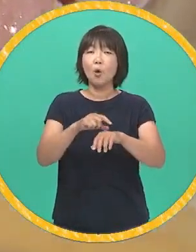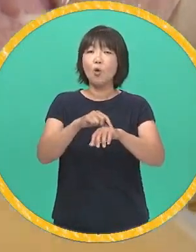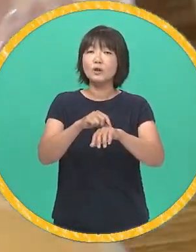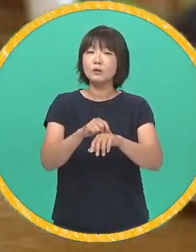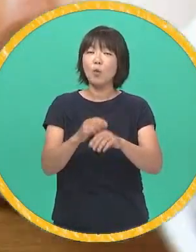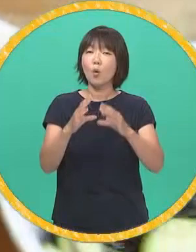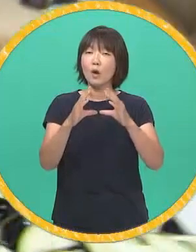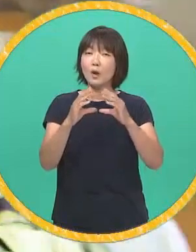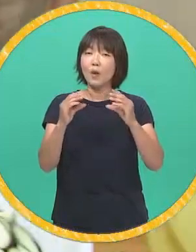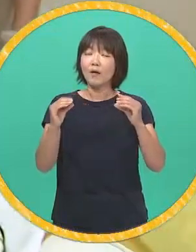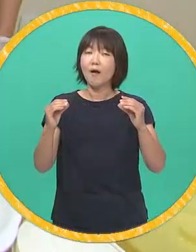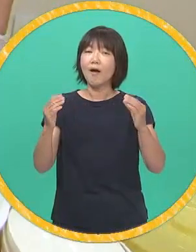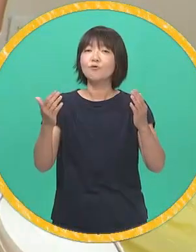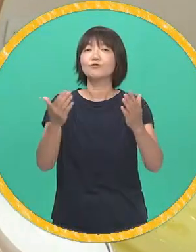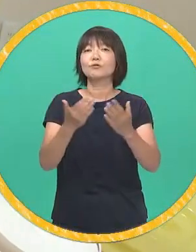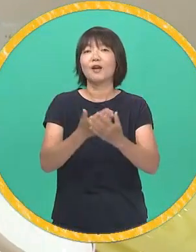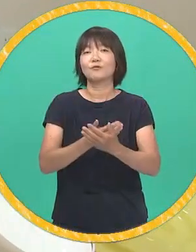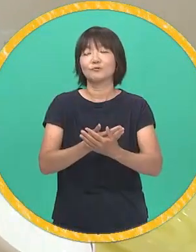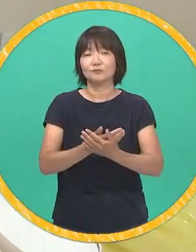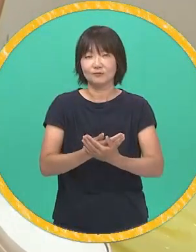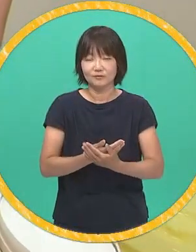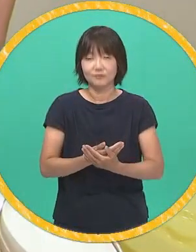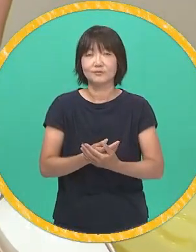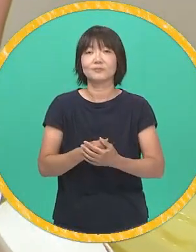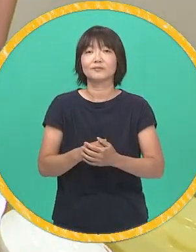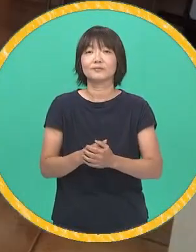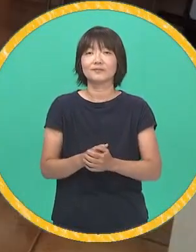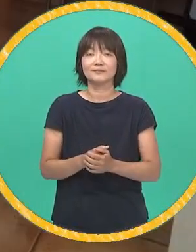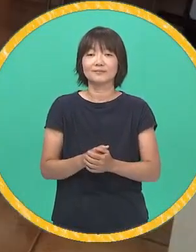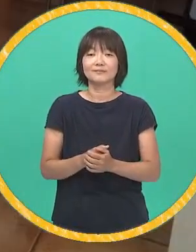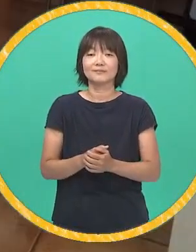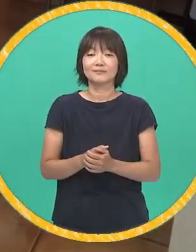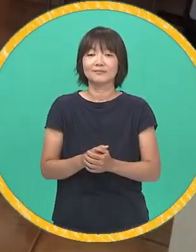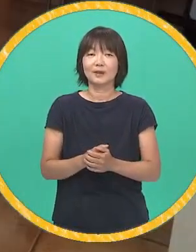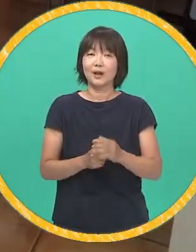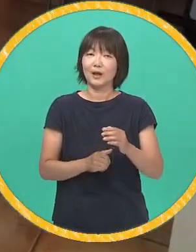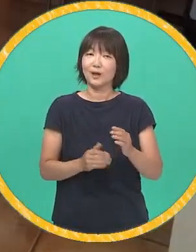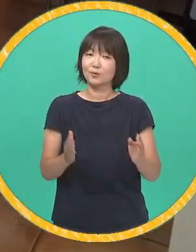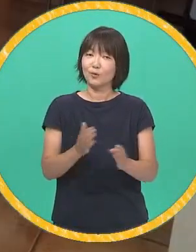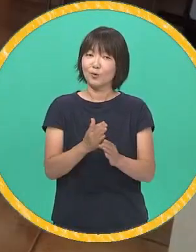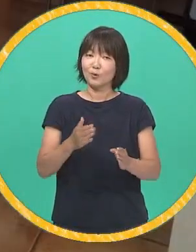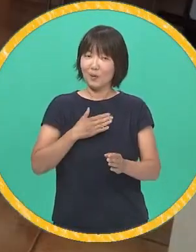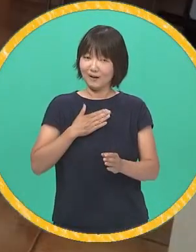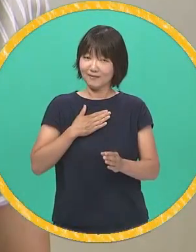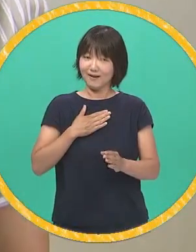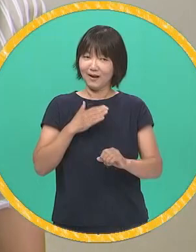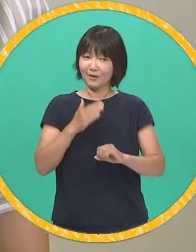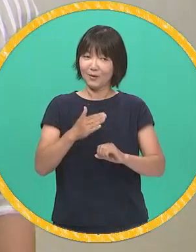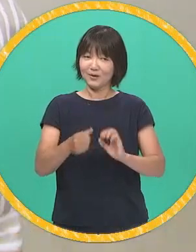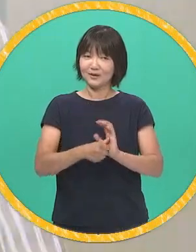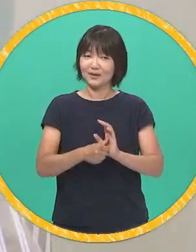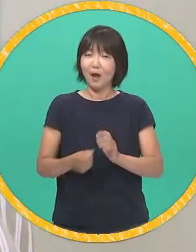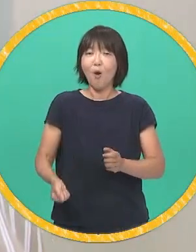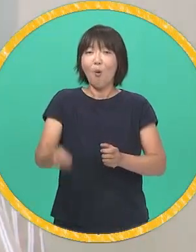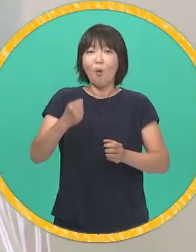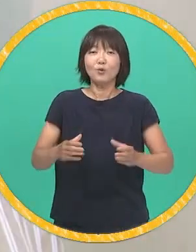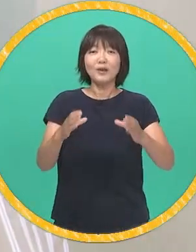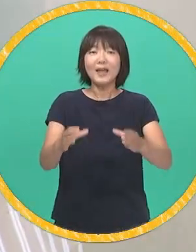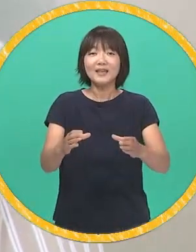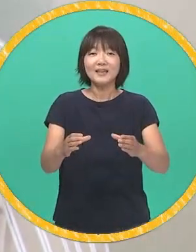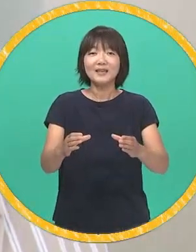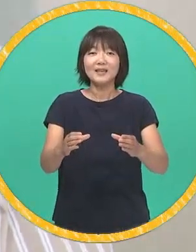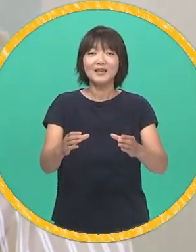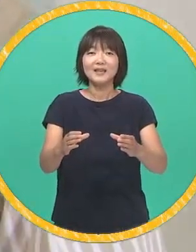肉が柔らかくなりませんあん角質を分解してくれるにょわかったホットケーキ言っ